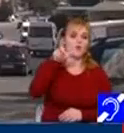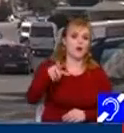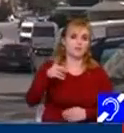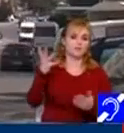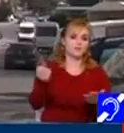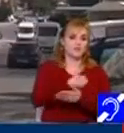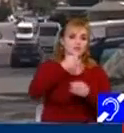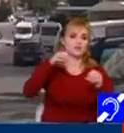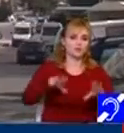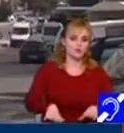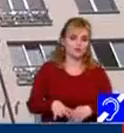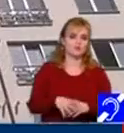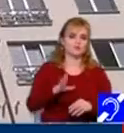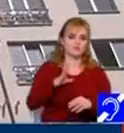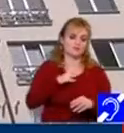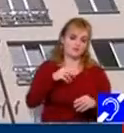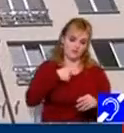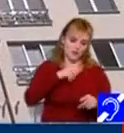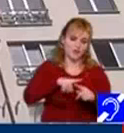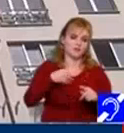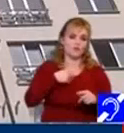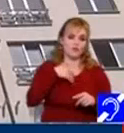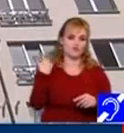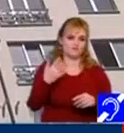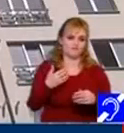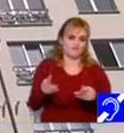să găsească soluții pentru a se muta în casa nouă.